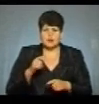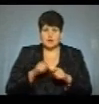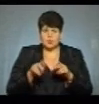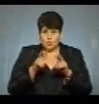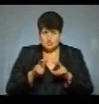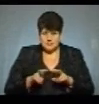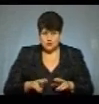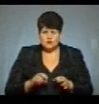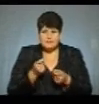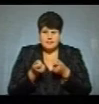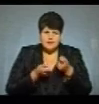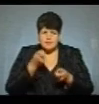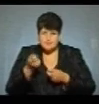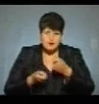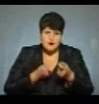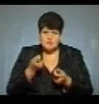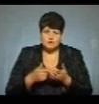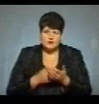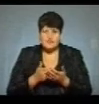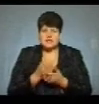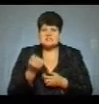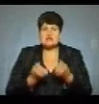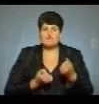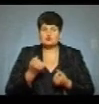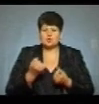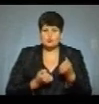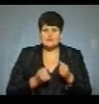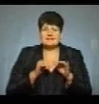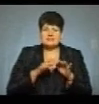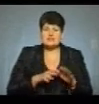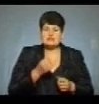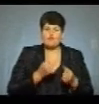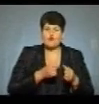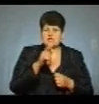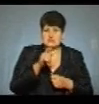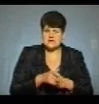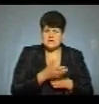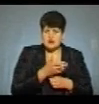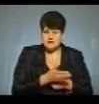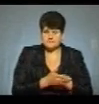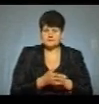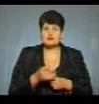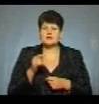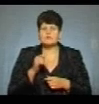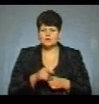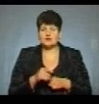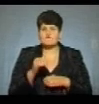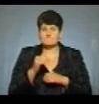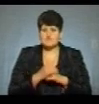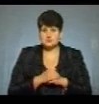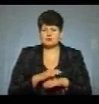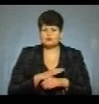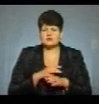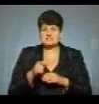досліджуємо детально якість автобуса, дії водія, і в той же вечір